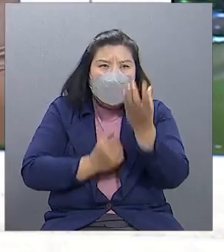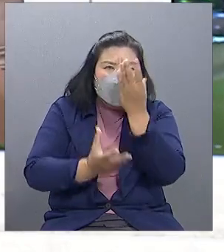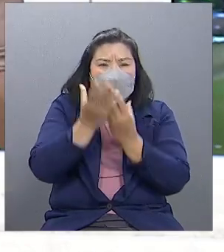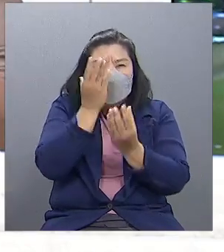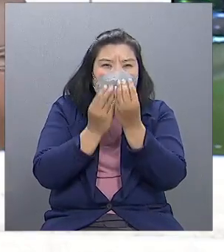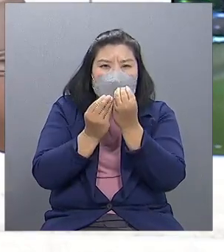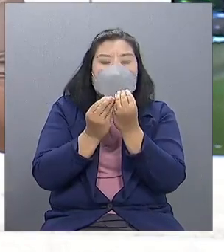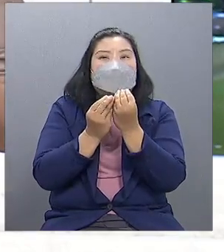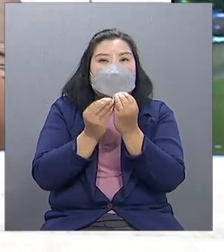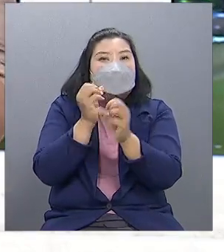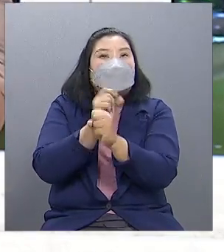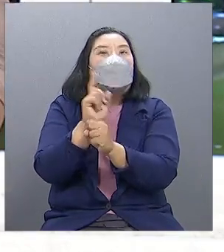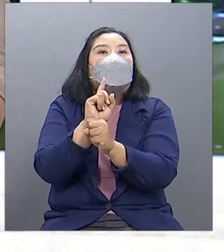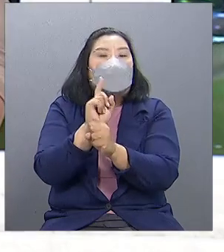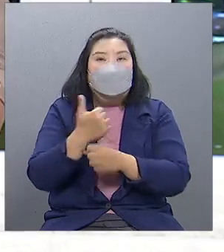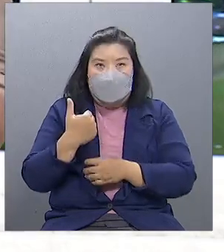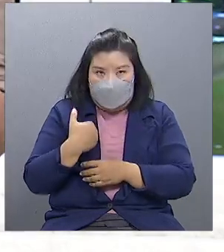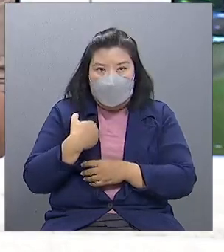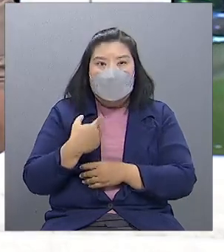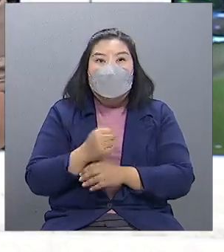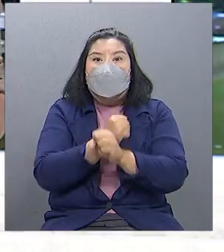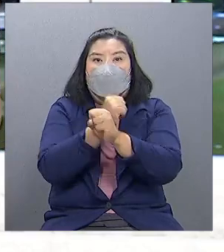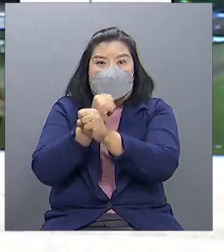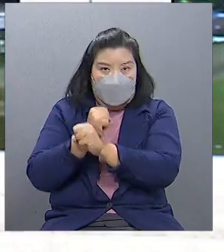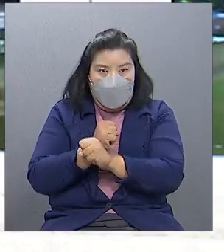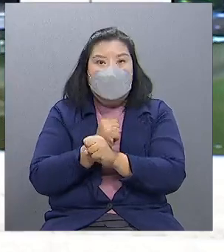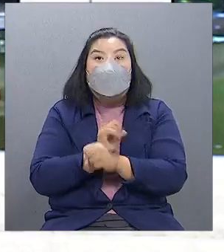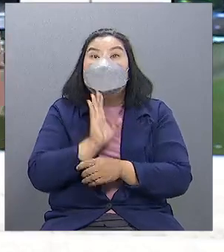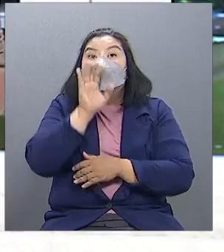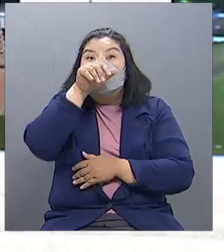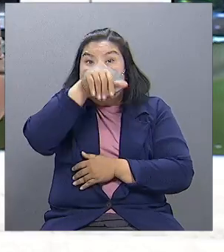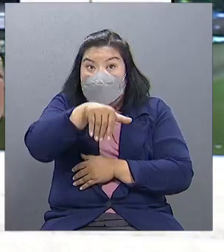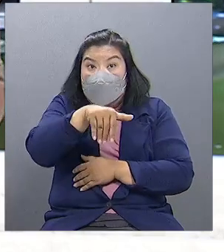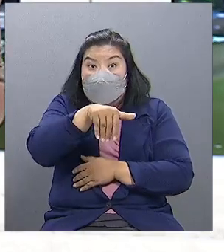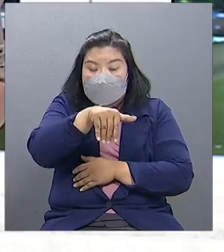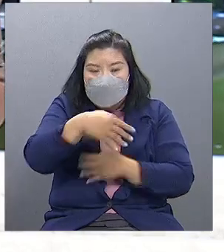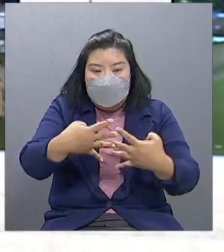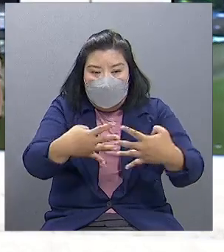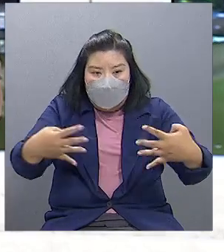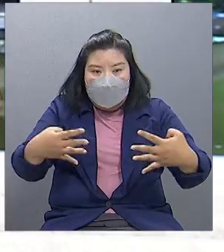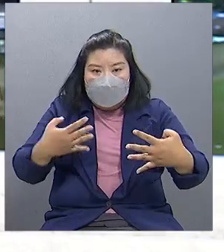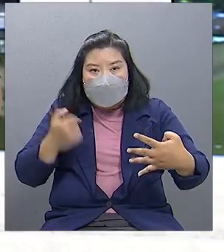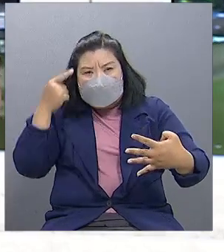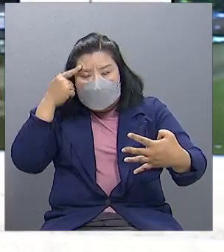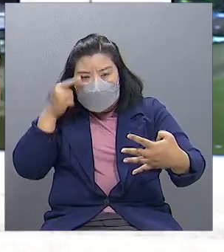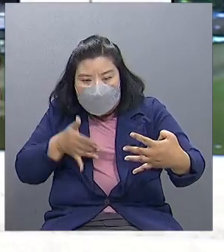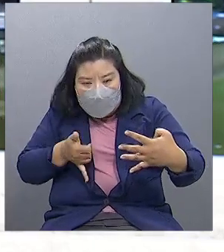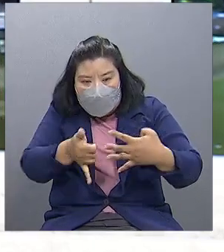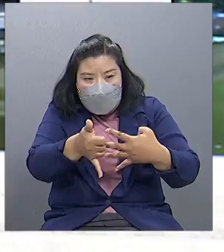การสร้างรัวป้องกันแ้งปาแไม่ให้มาบุกลุกทำรายผตผลของชาวบ้านนะคะตอนนี้ern able